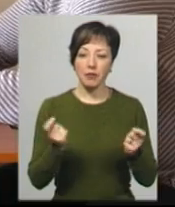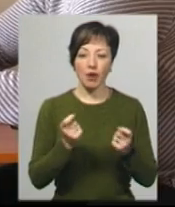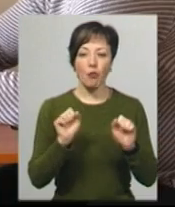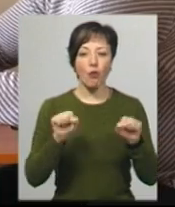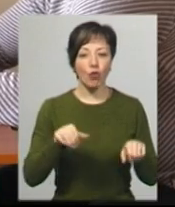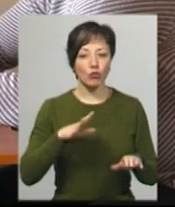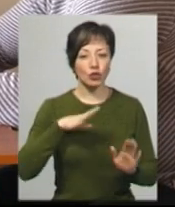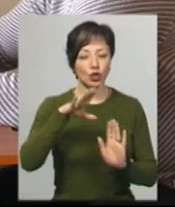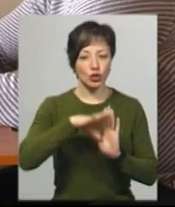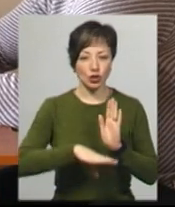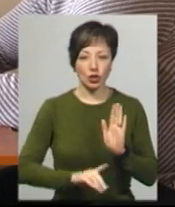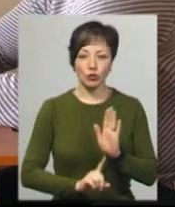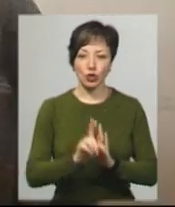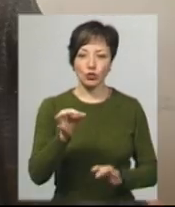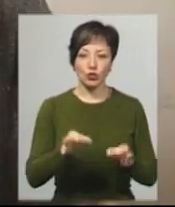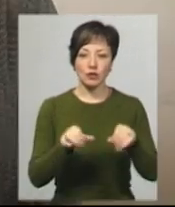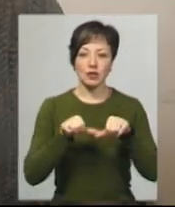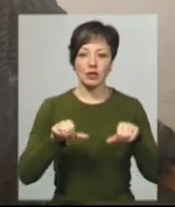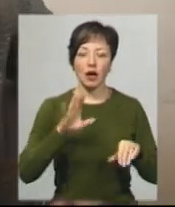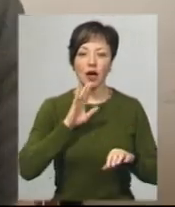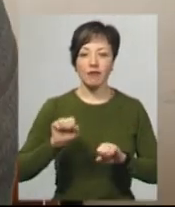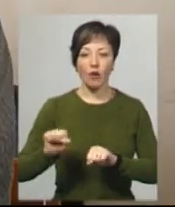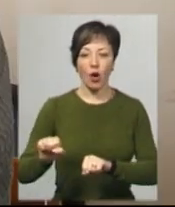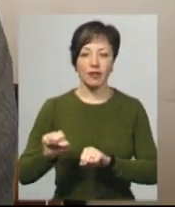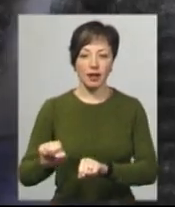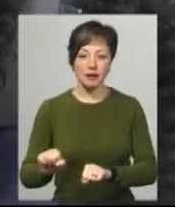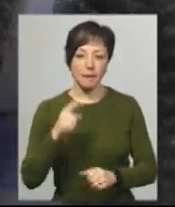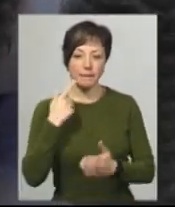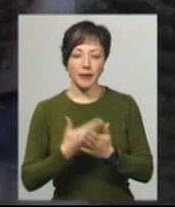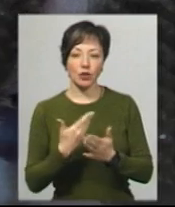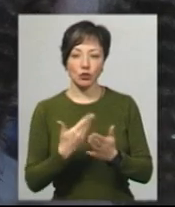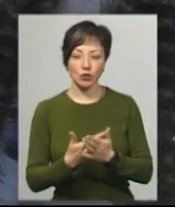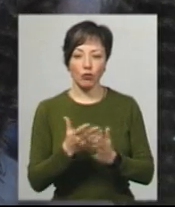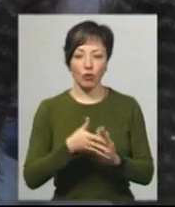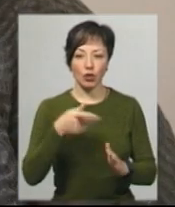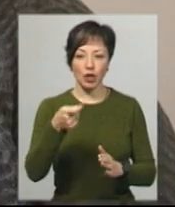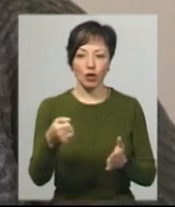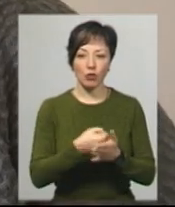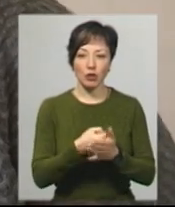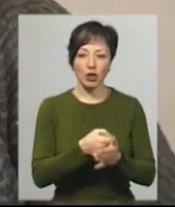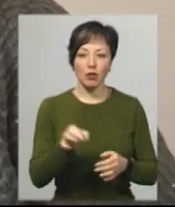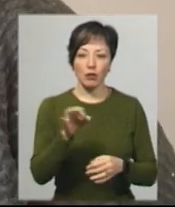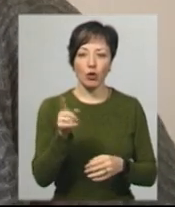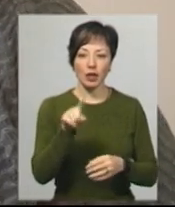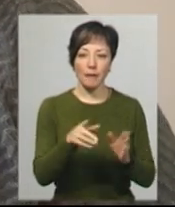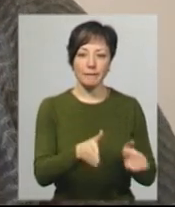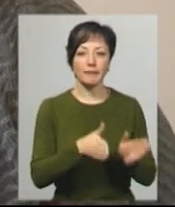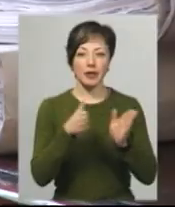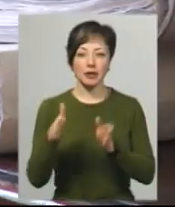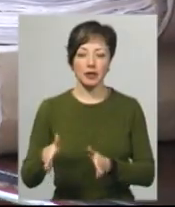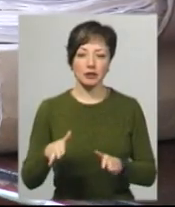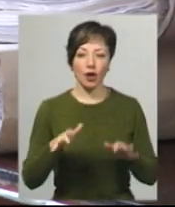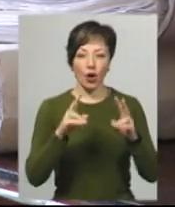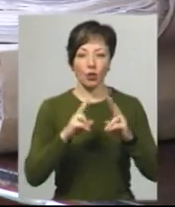гірше. На початку судового засідання адвокатеса підозрюваного Віктора Крайтера Лілія Дудко подала клопотання про те, аби перенести розгляд справи